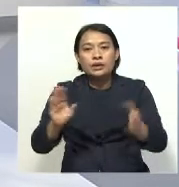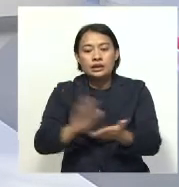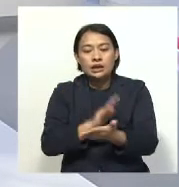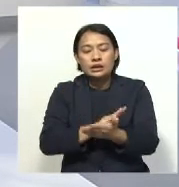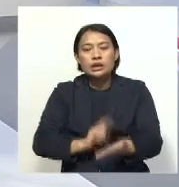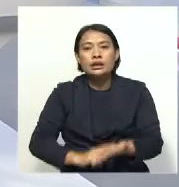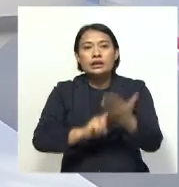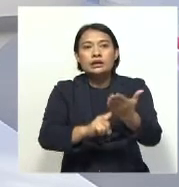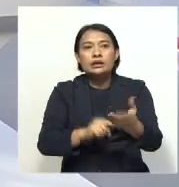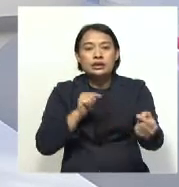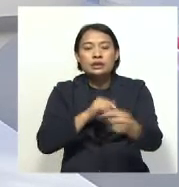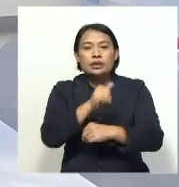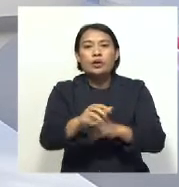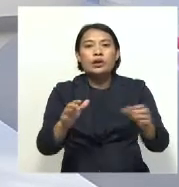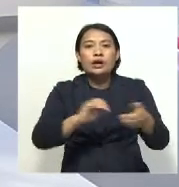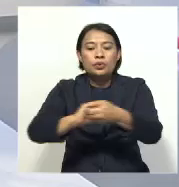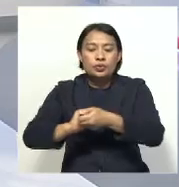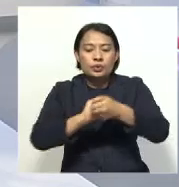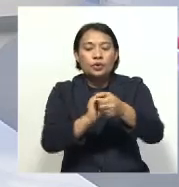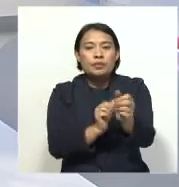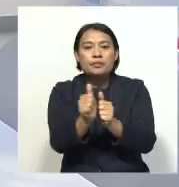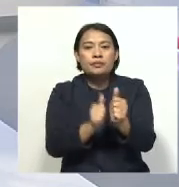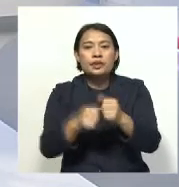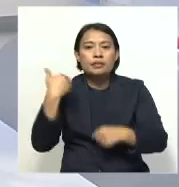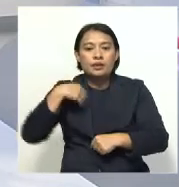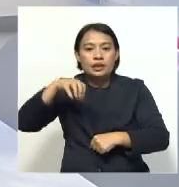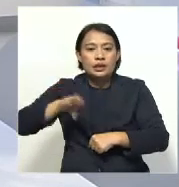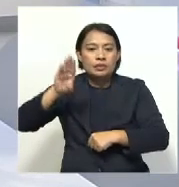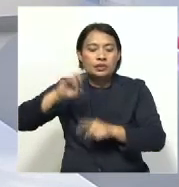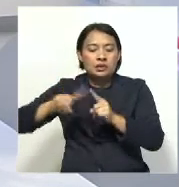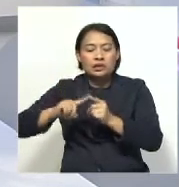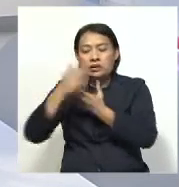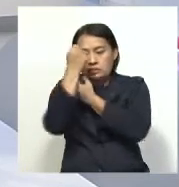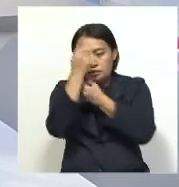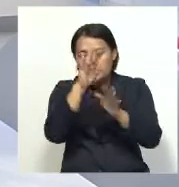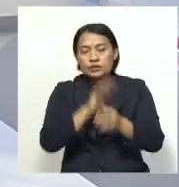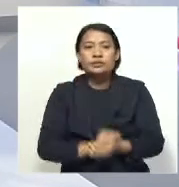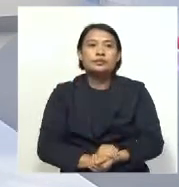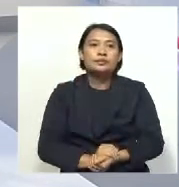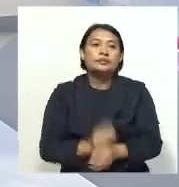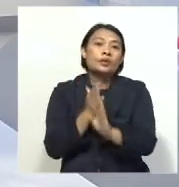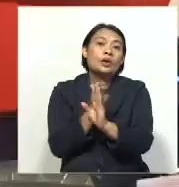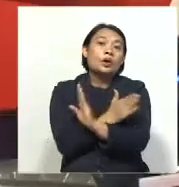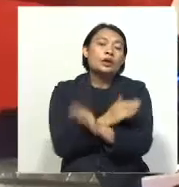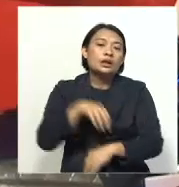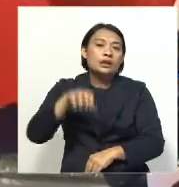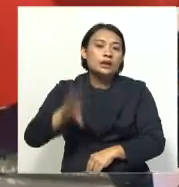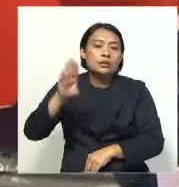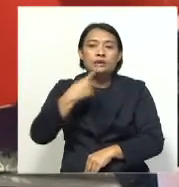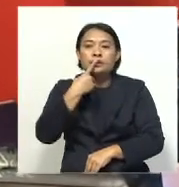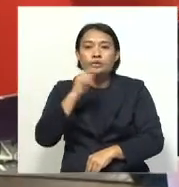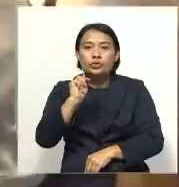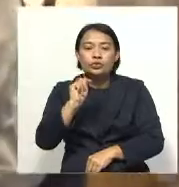เอกสารคำขอเข้าร่วมการประมูลในวันนี้แต่ว่าไม่มีเอกชนรายใดสนใจค่ะโดยก่อนหน้านี้นะคะบริษั